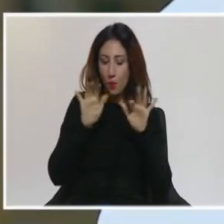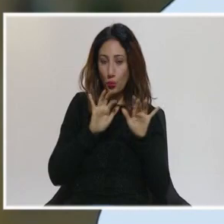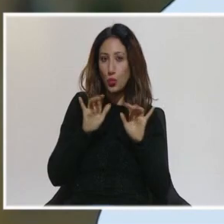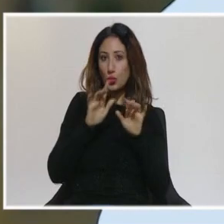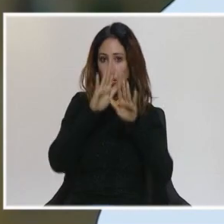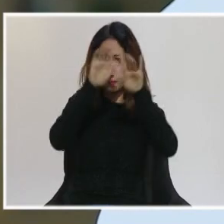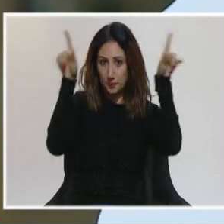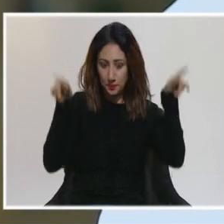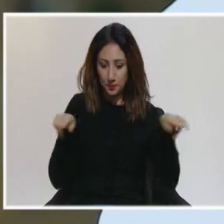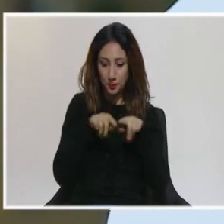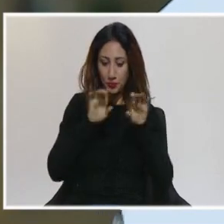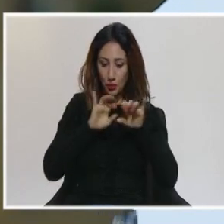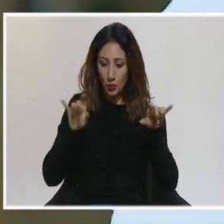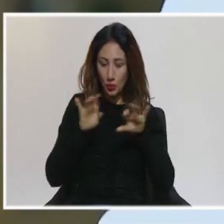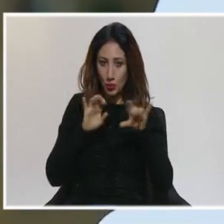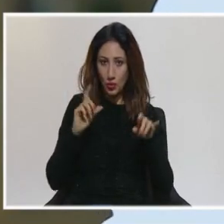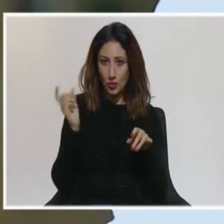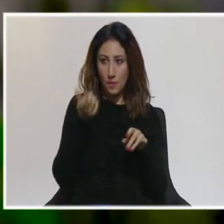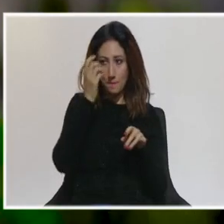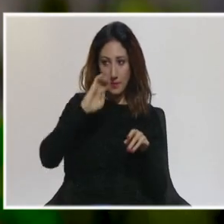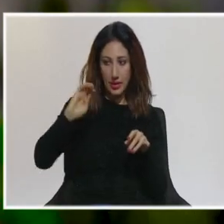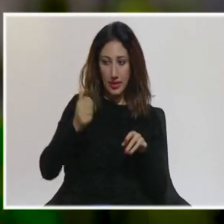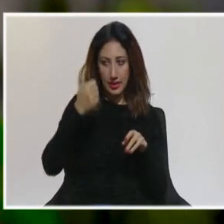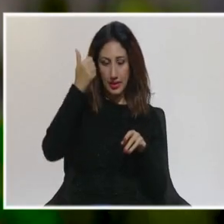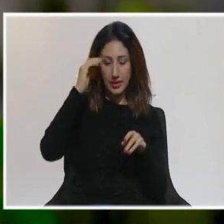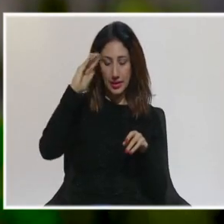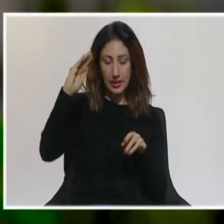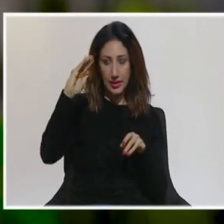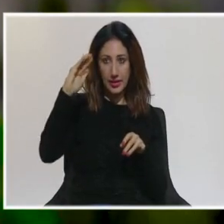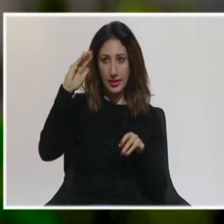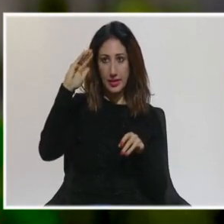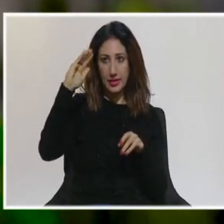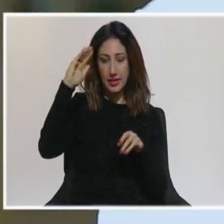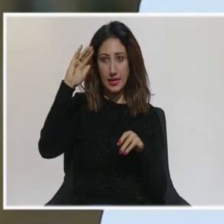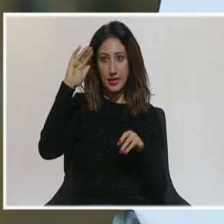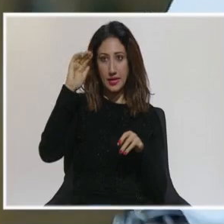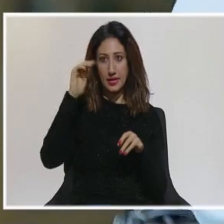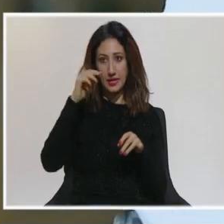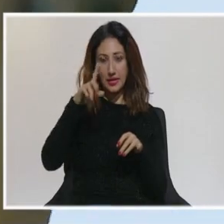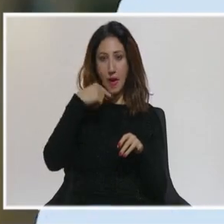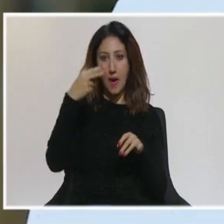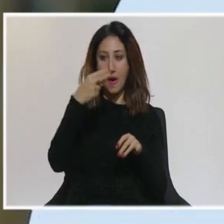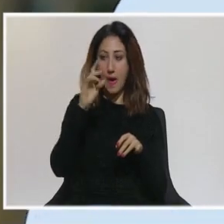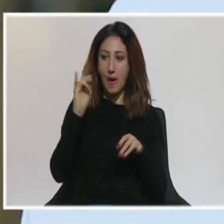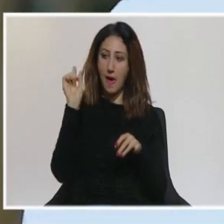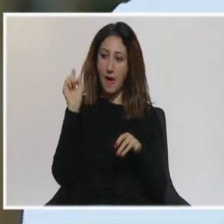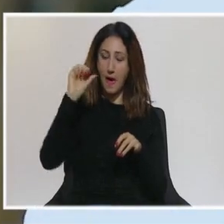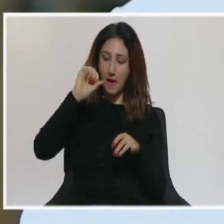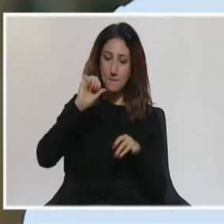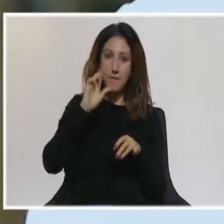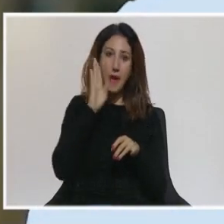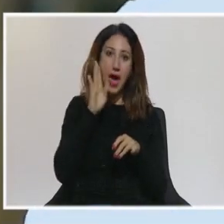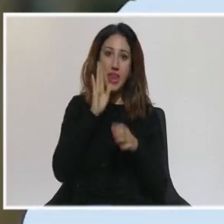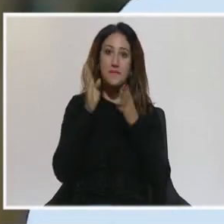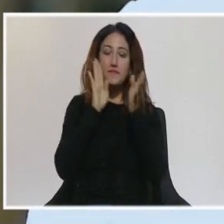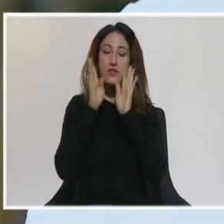مين يا حاج عمرو؟ مين؟ نجاح الموجر الله يرحمه. الله، تخيل بقى. امال عمرو يوسف علمك ايه؟ لا، عمرو يوسف عمل لي الفيسبوك. شفت بقى؟ عليه. شفت